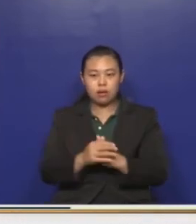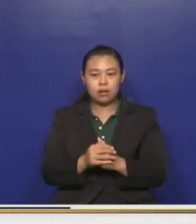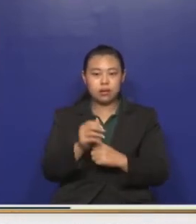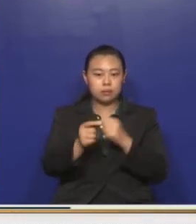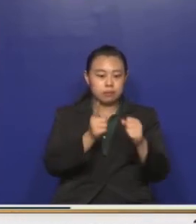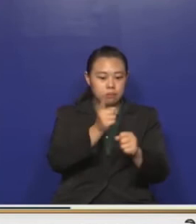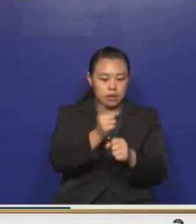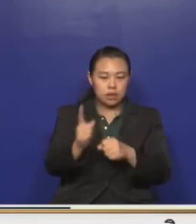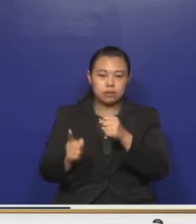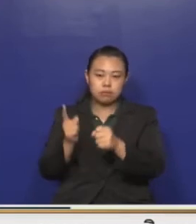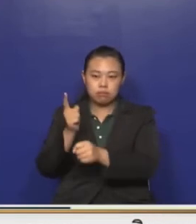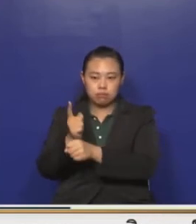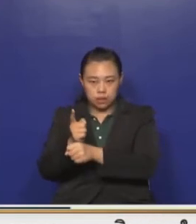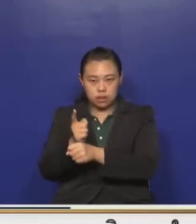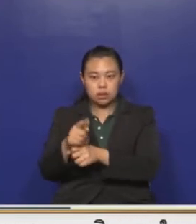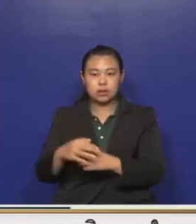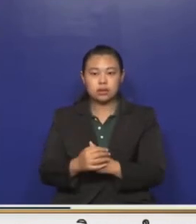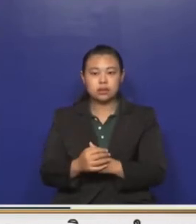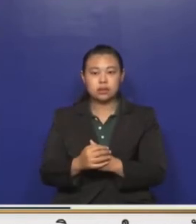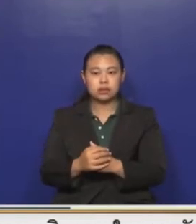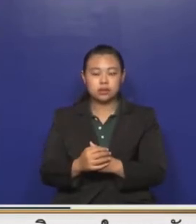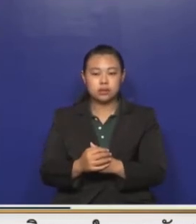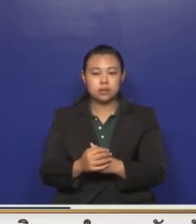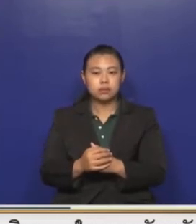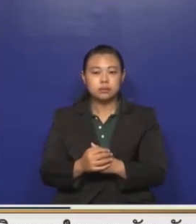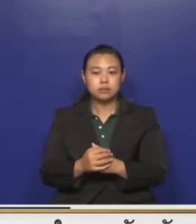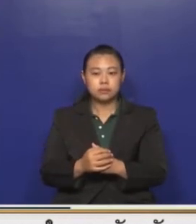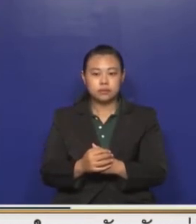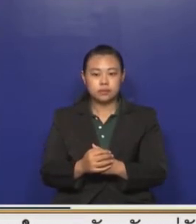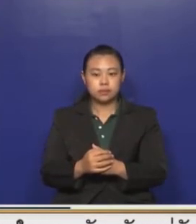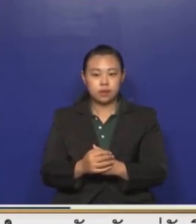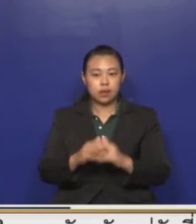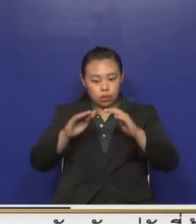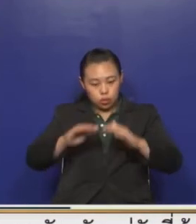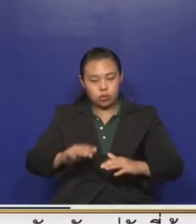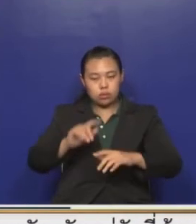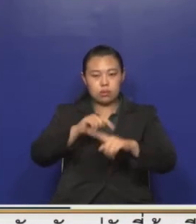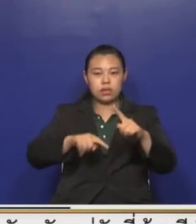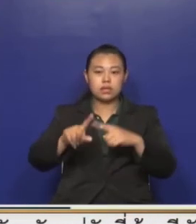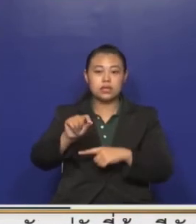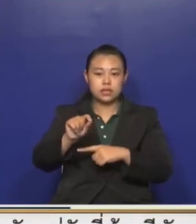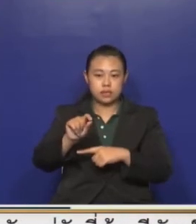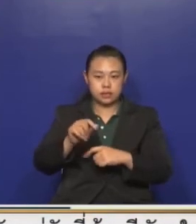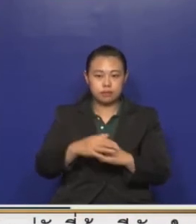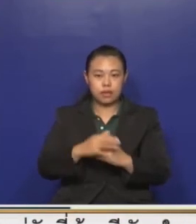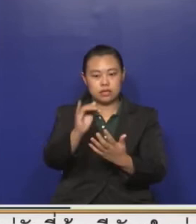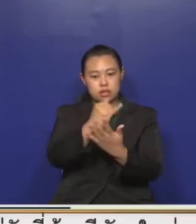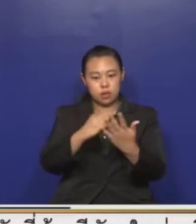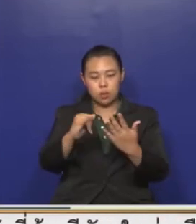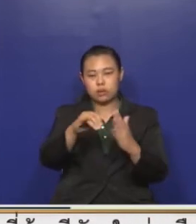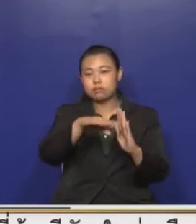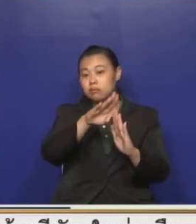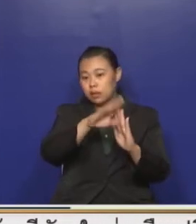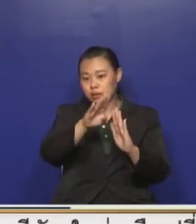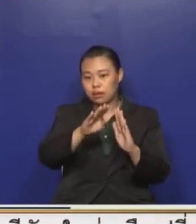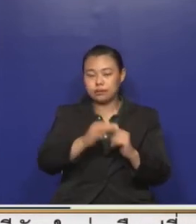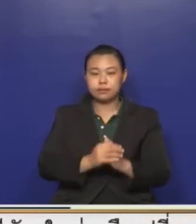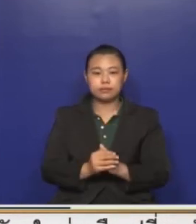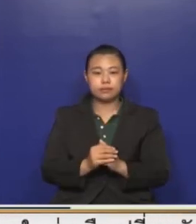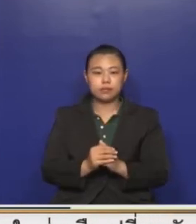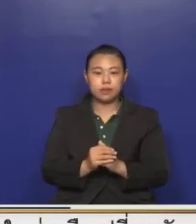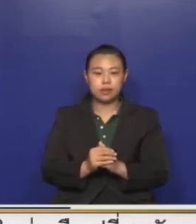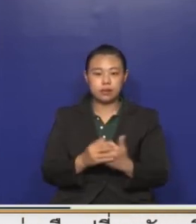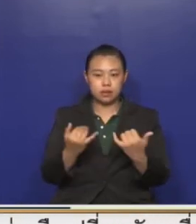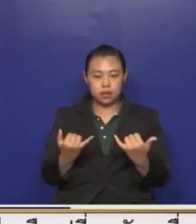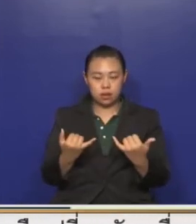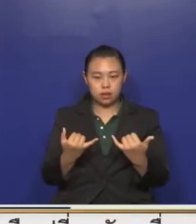หรอเวลาเดยวกัของปีที่แล้วกมปิมาณลลงประมาณเกิน 20% ด้กัในท ๆ จงหวดแต่วาทงนี้ทั้นั้นกยเหอ